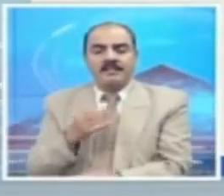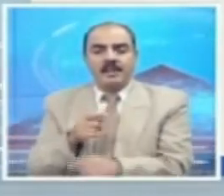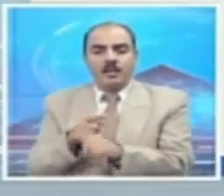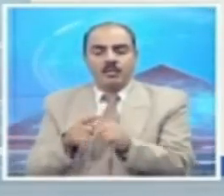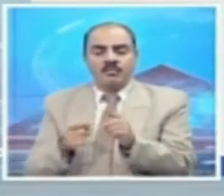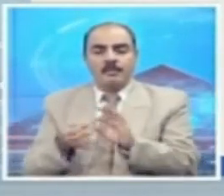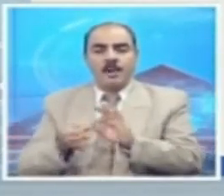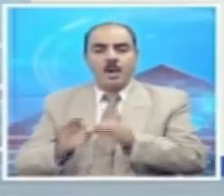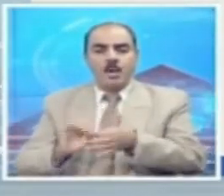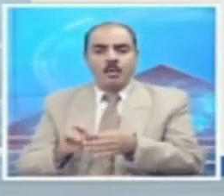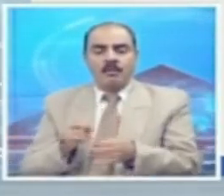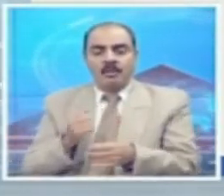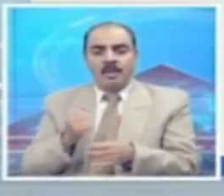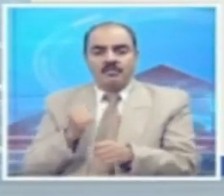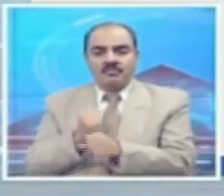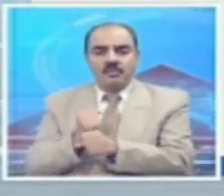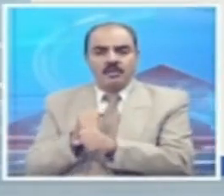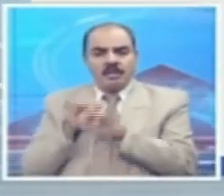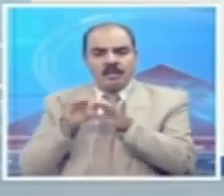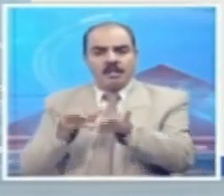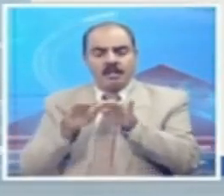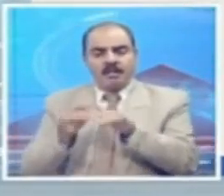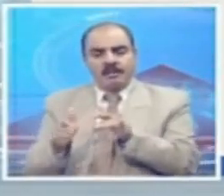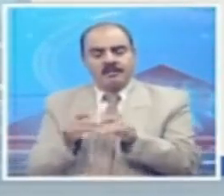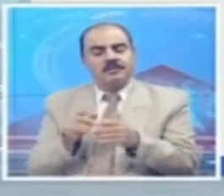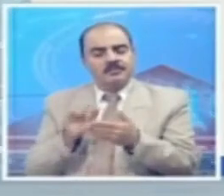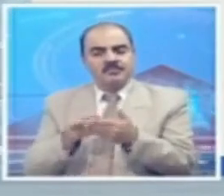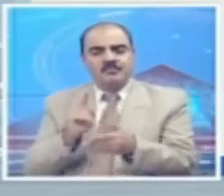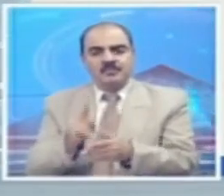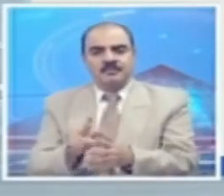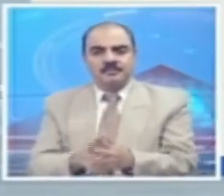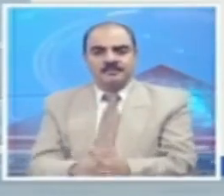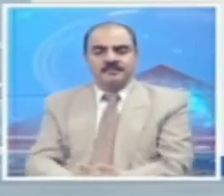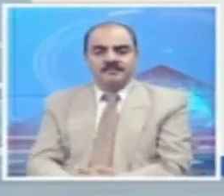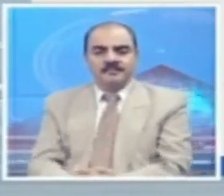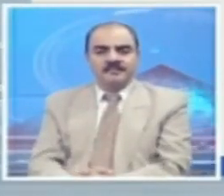3.3 مليون فرصة عمل منتظمة وغير منتظمة.